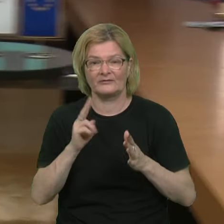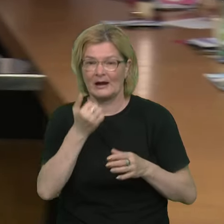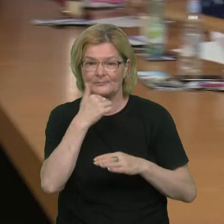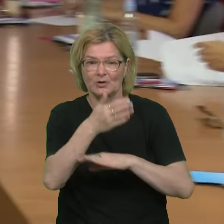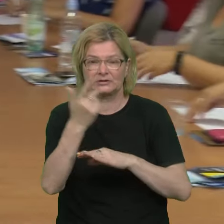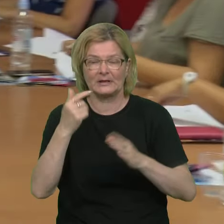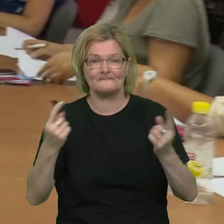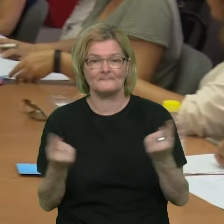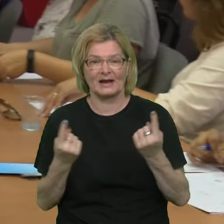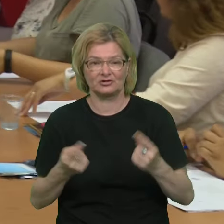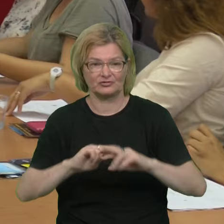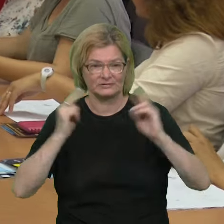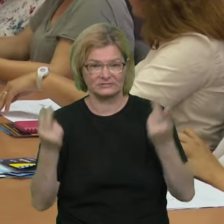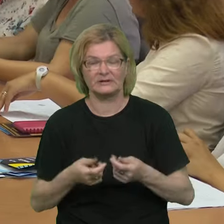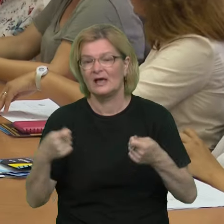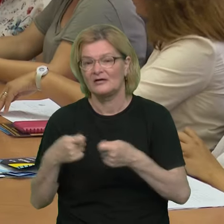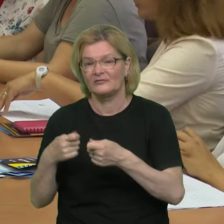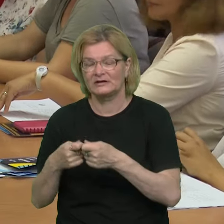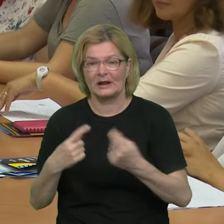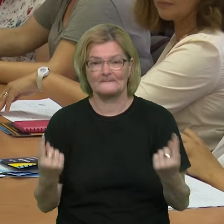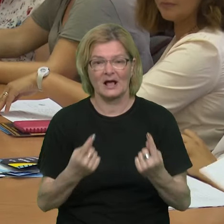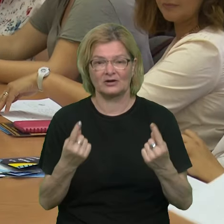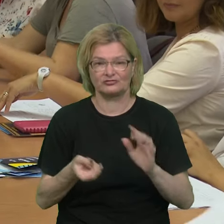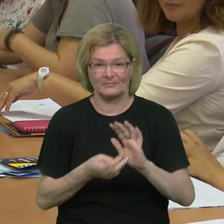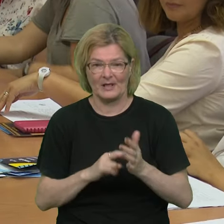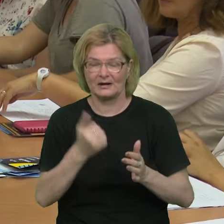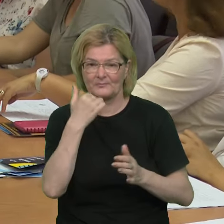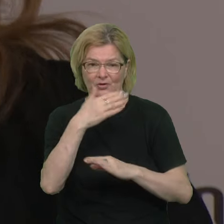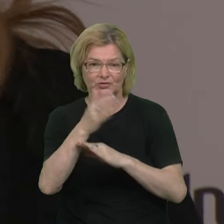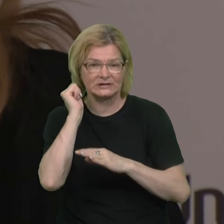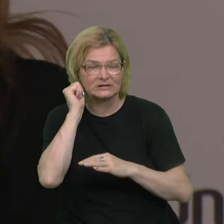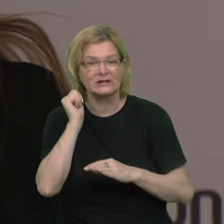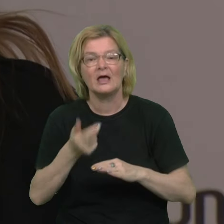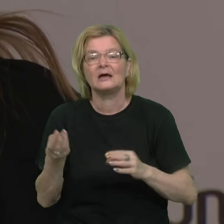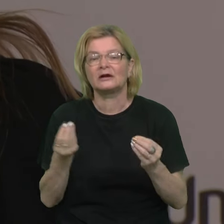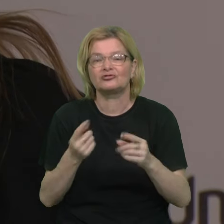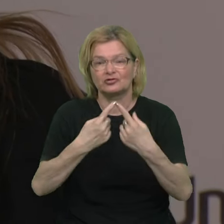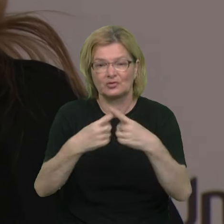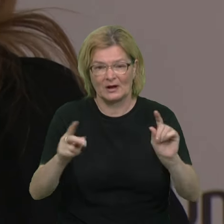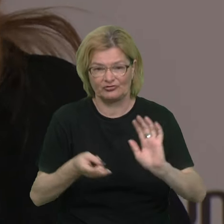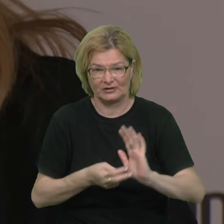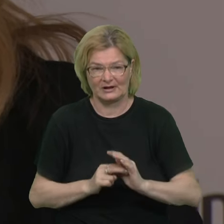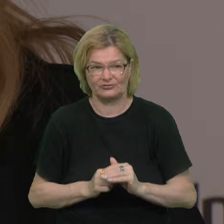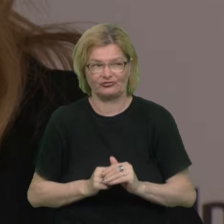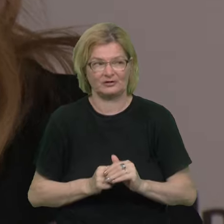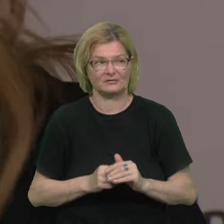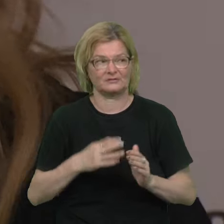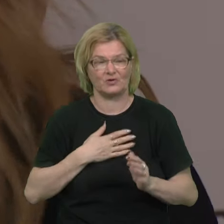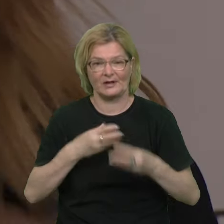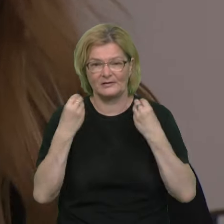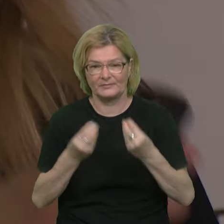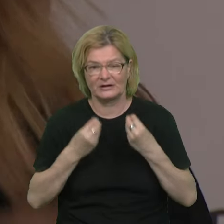Sanje Varla i poduzetnice iz marketinškog svijeta vezano je uz marketinške strategije poduzetnica, no na nešto drugačiji